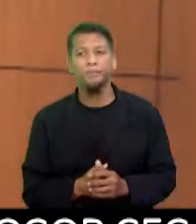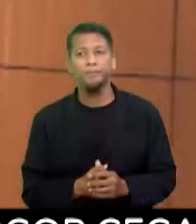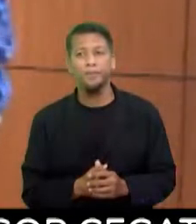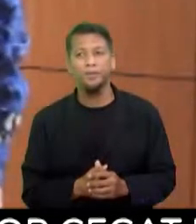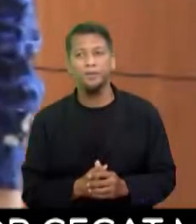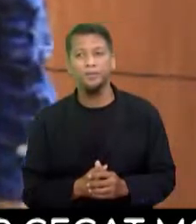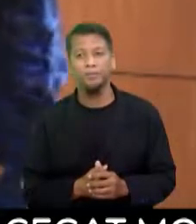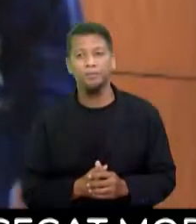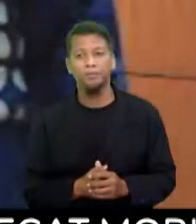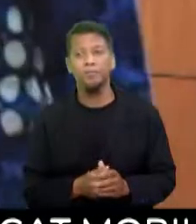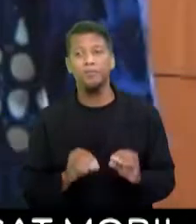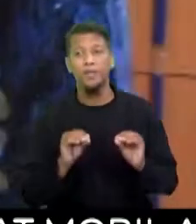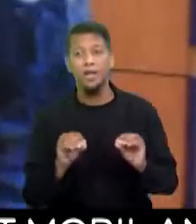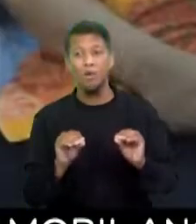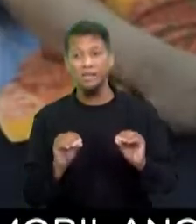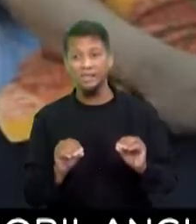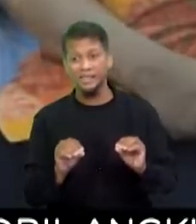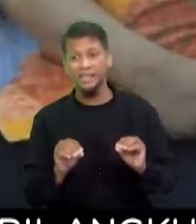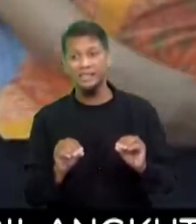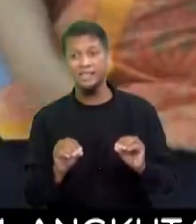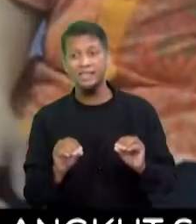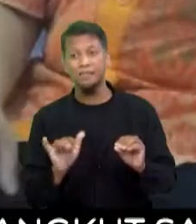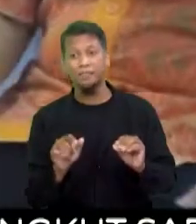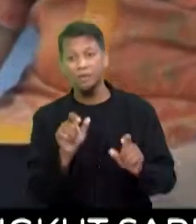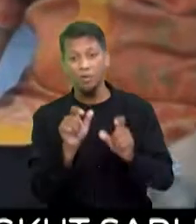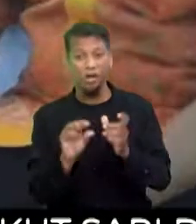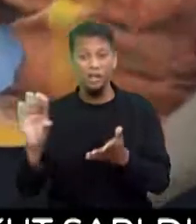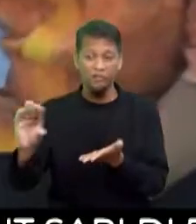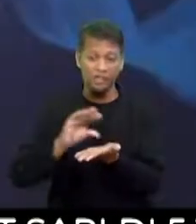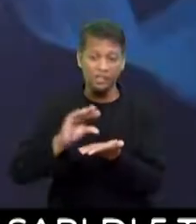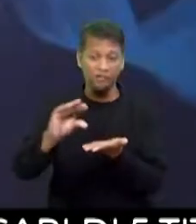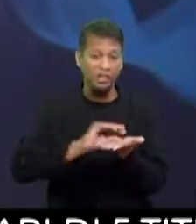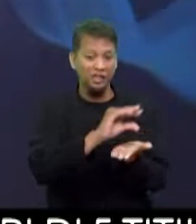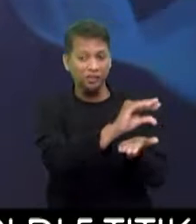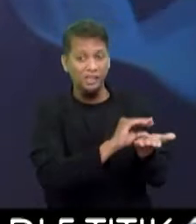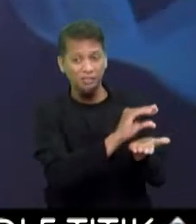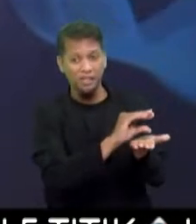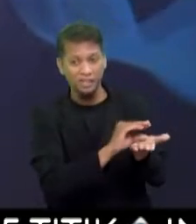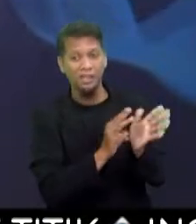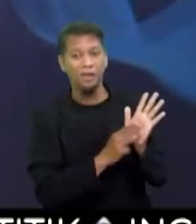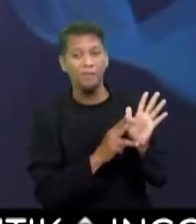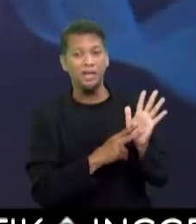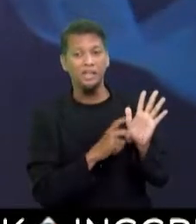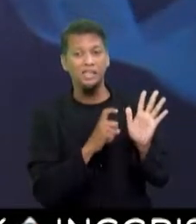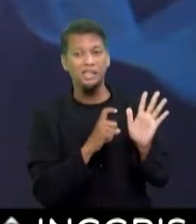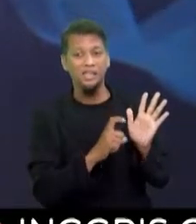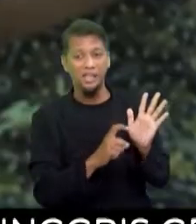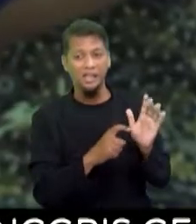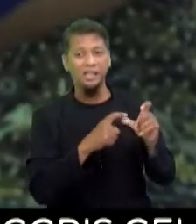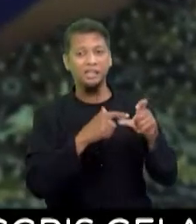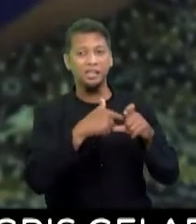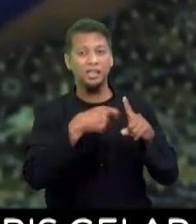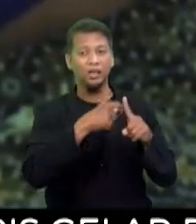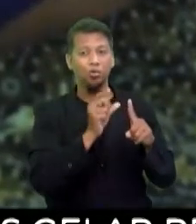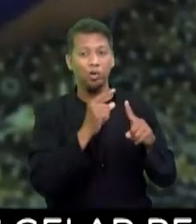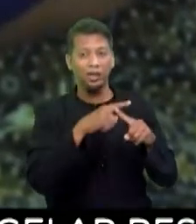Mengedukasi dan menarik investor dari kalangan milenial dan generasi muda, MNC Sekuritas bersama Bursa Efek Indonesia meresmikan galeri investasi di